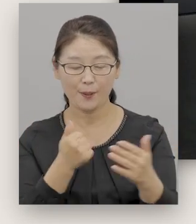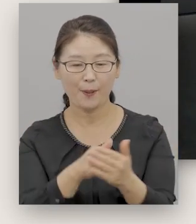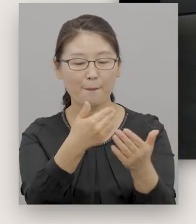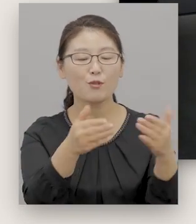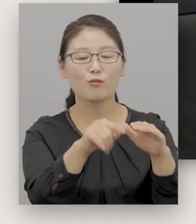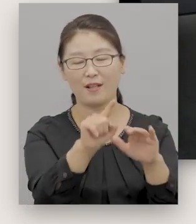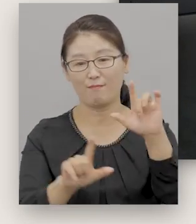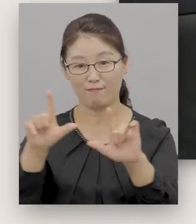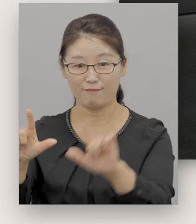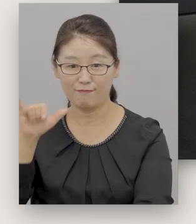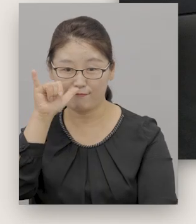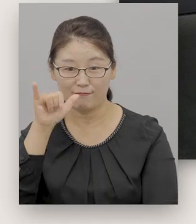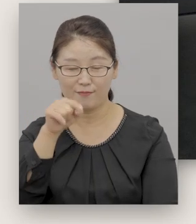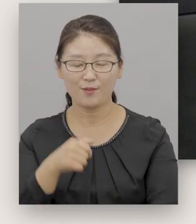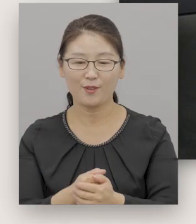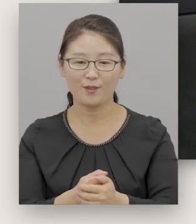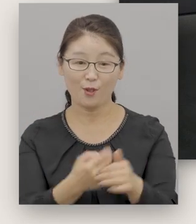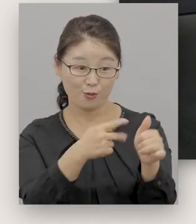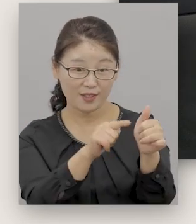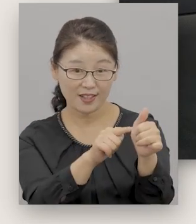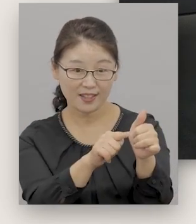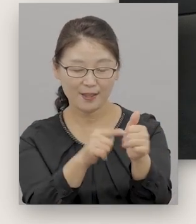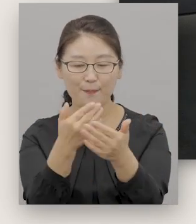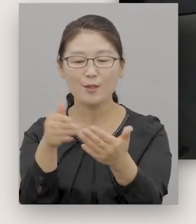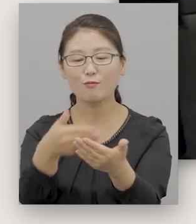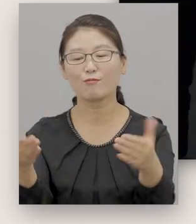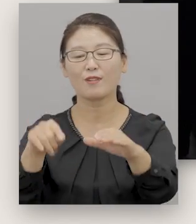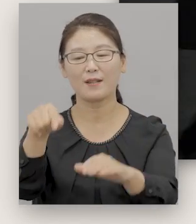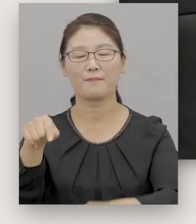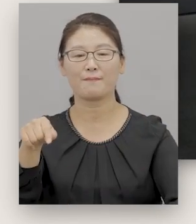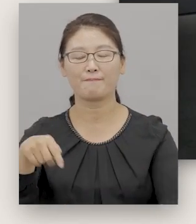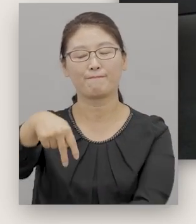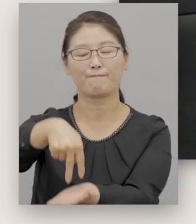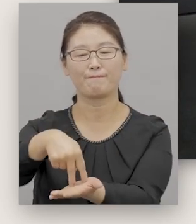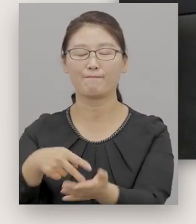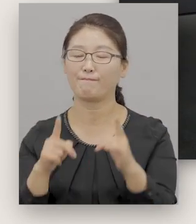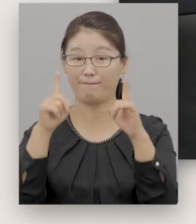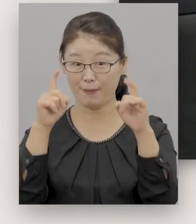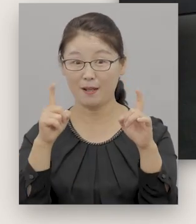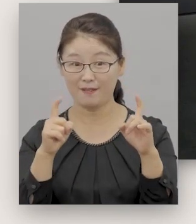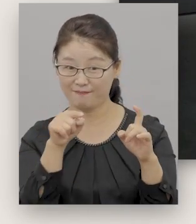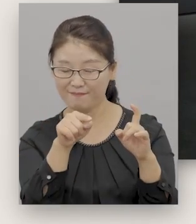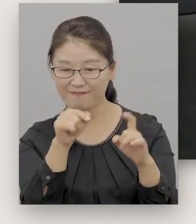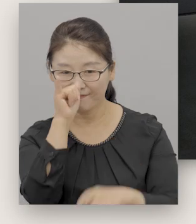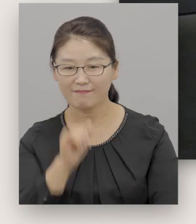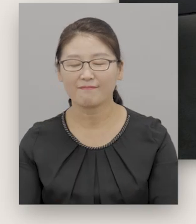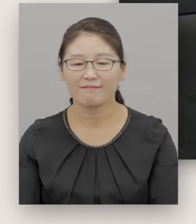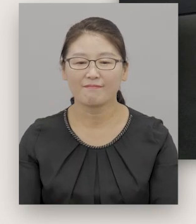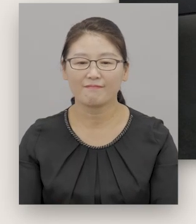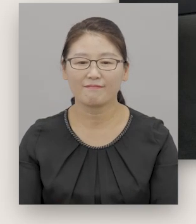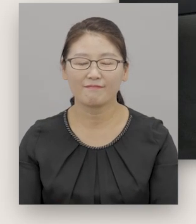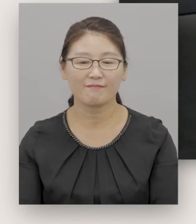전시했던 미술관들의 모습, 그리고 그 앞에서 작가가 사진을 촬영을 했던 다양한 모습들을 보실